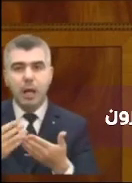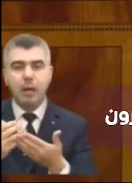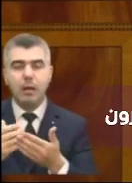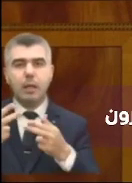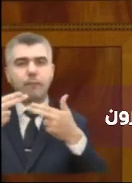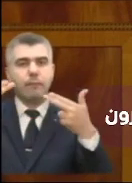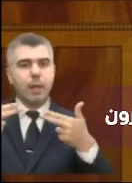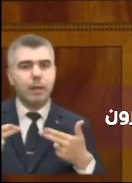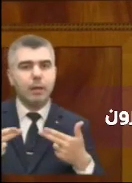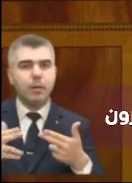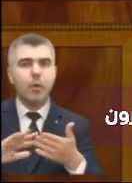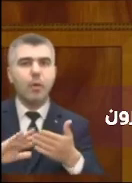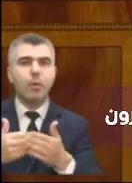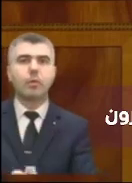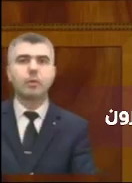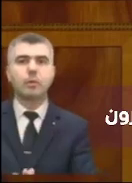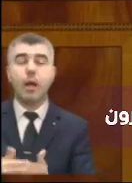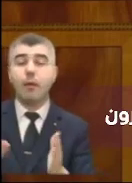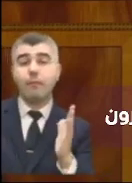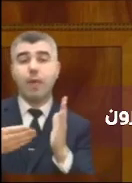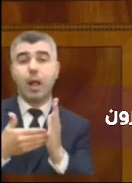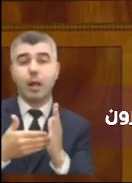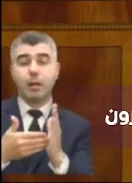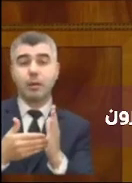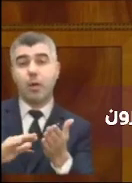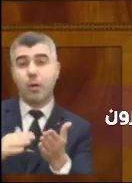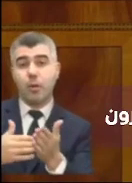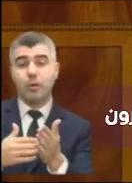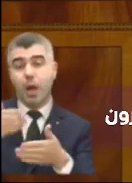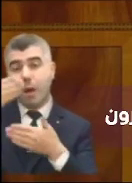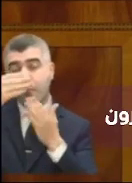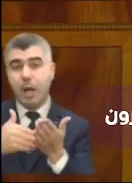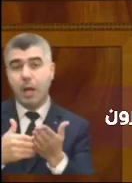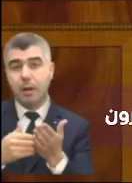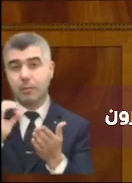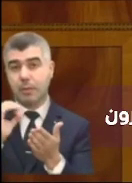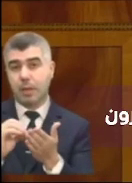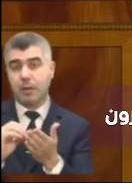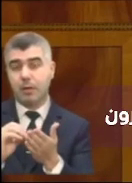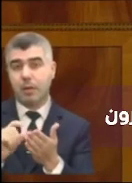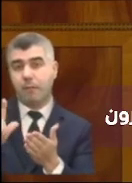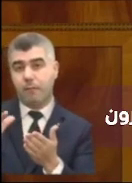أو للتواصل مع الفنانين والنقاش